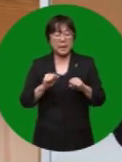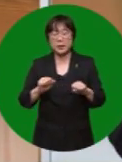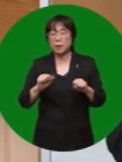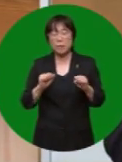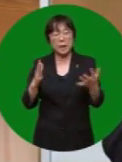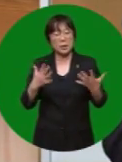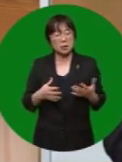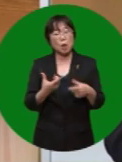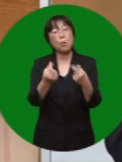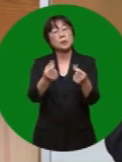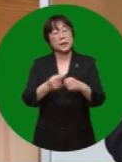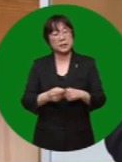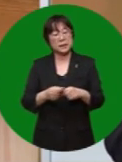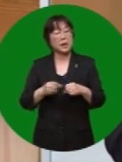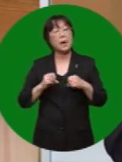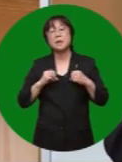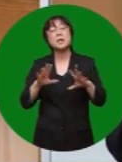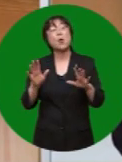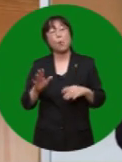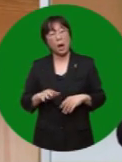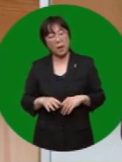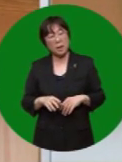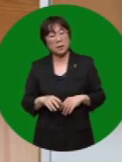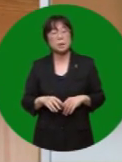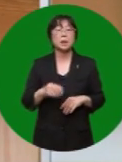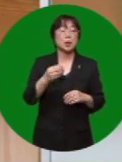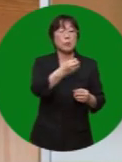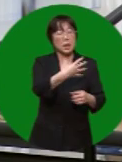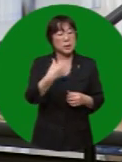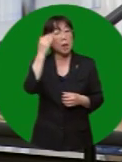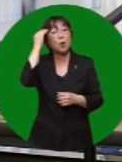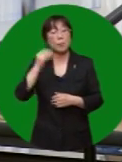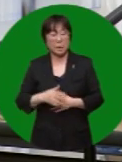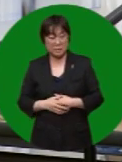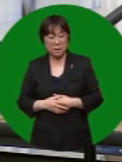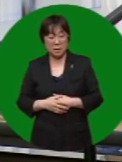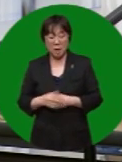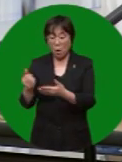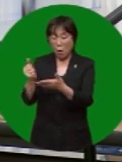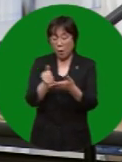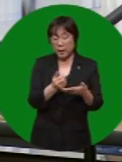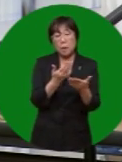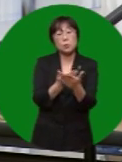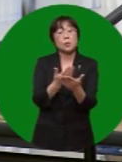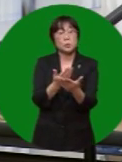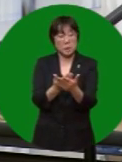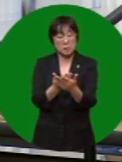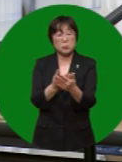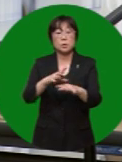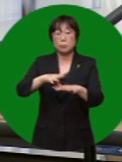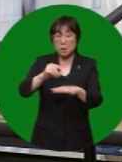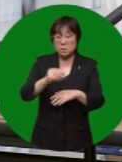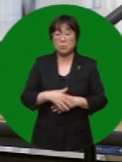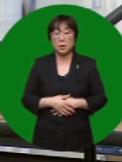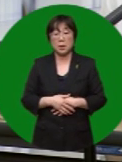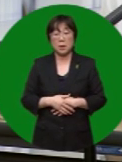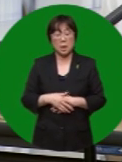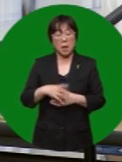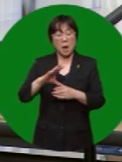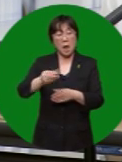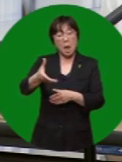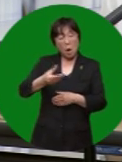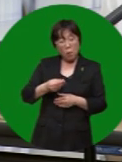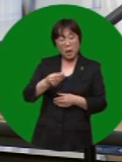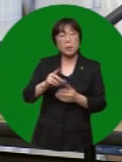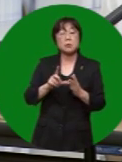しなくても同じやったせんわみたいなことになると困るわけなんですよね。となると顧客ニーズとしてまずは賃貸物件を